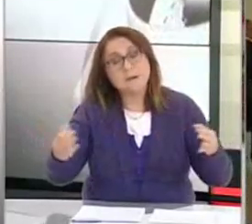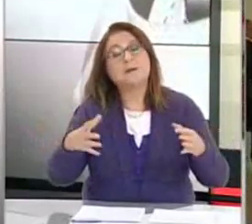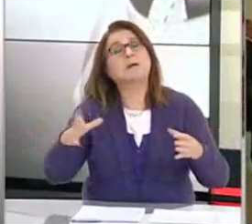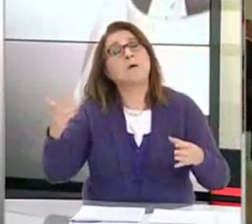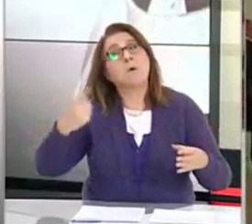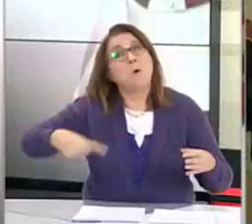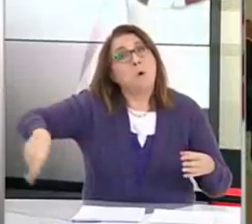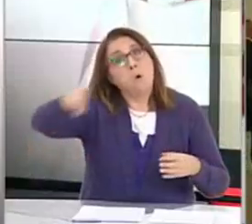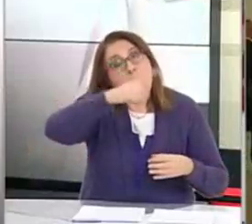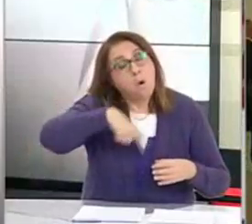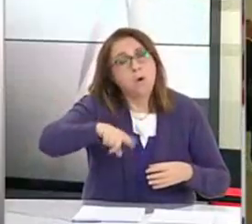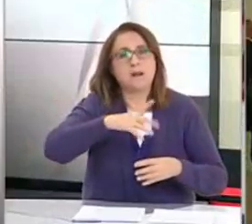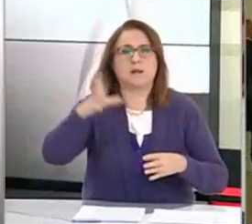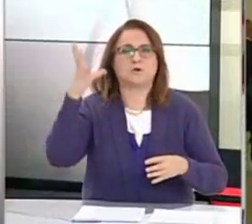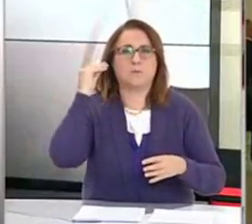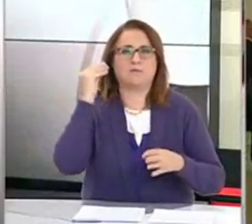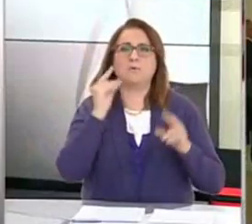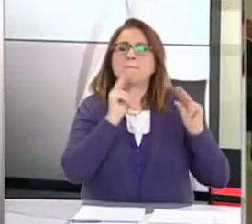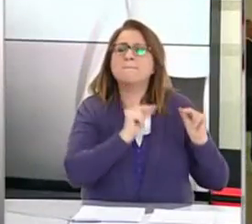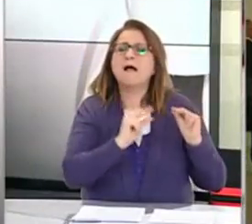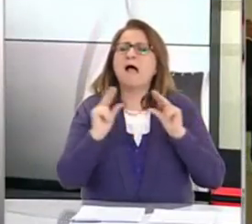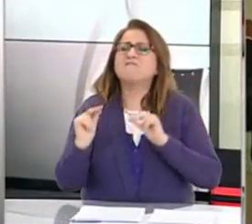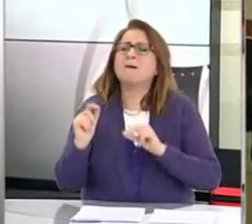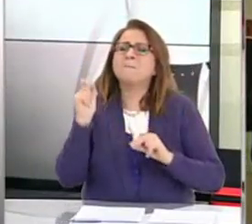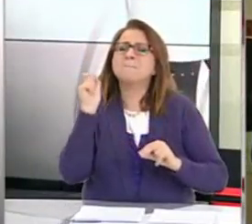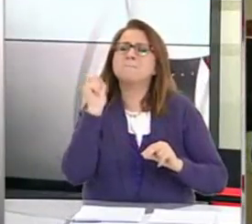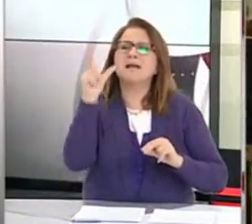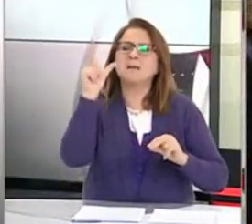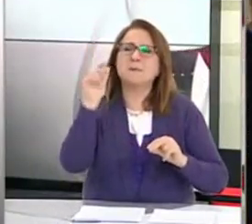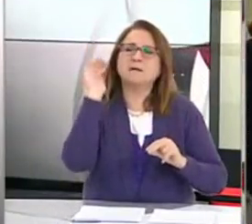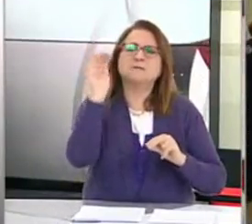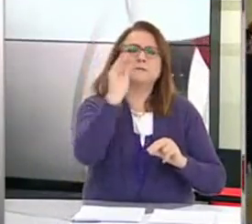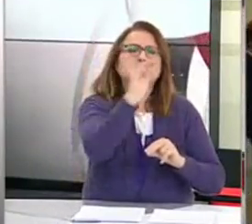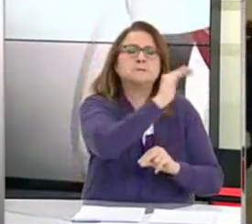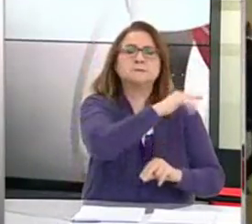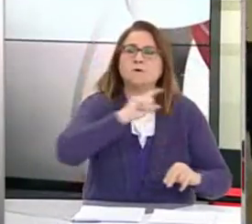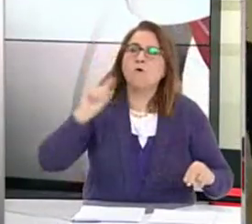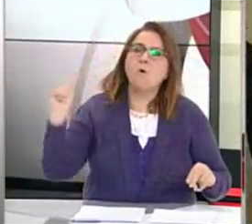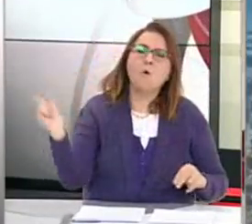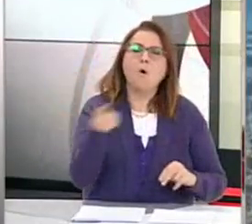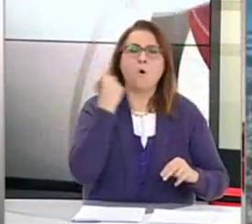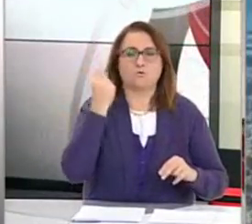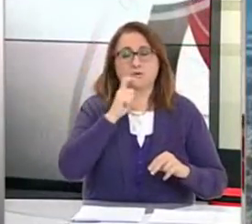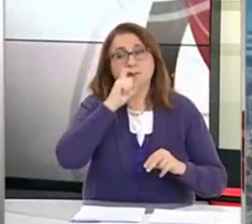προσπάθεια όχι μόνο κανείς δεν περισσεύει, αλλά είμαστε υποχρεωμένοι όλοι να συμβάλλουμε.